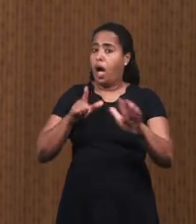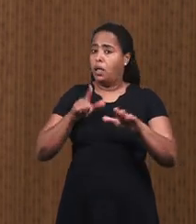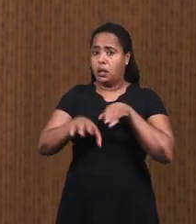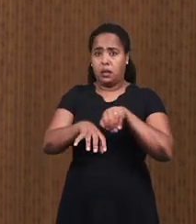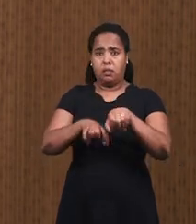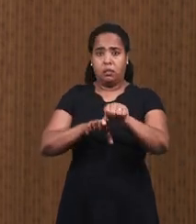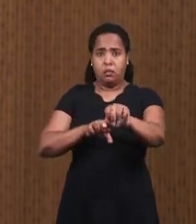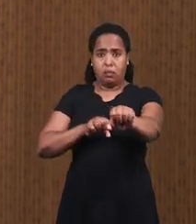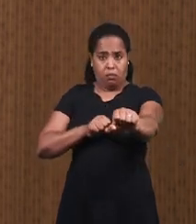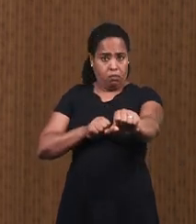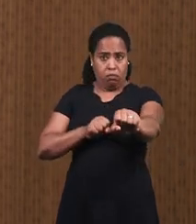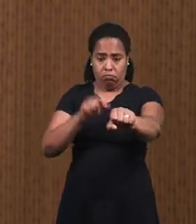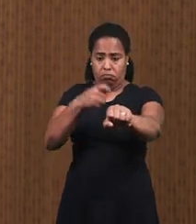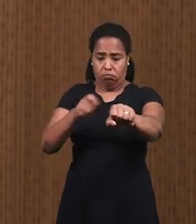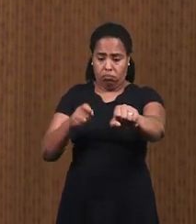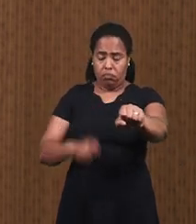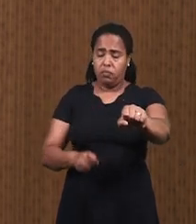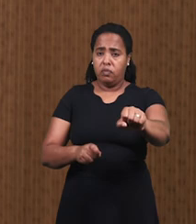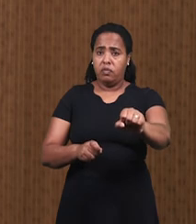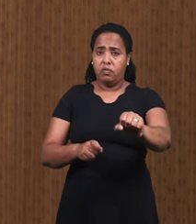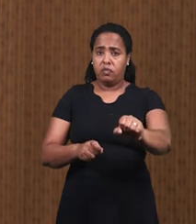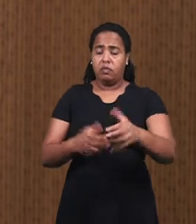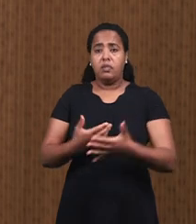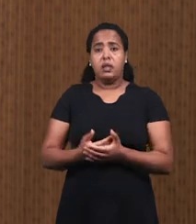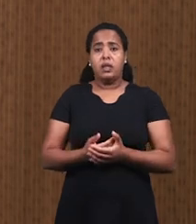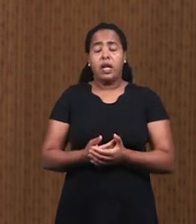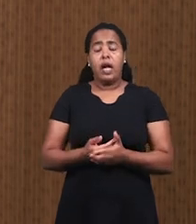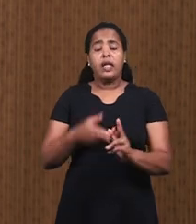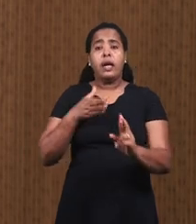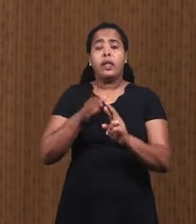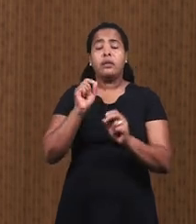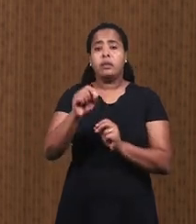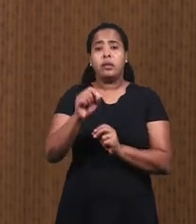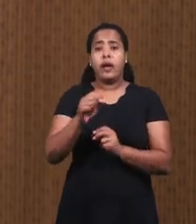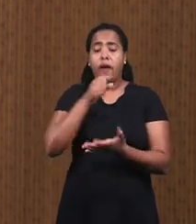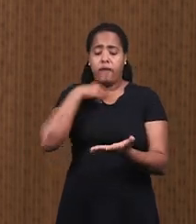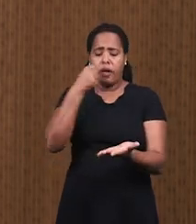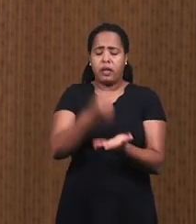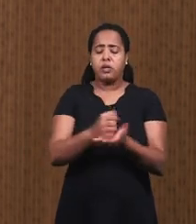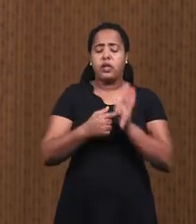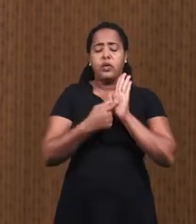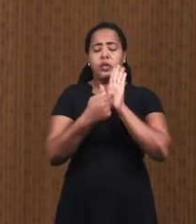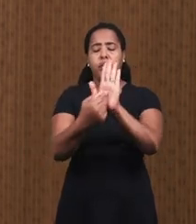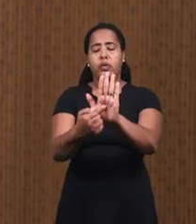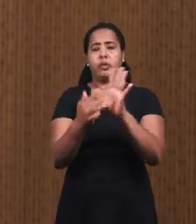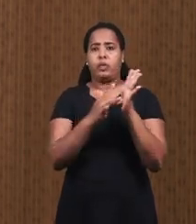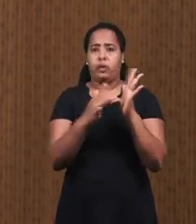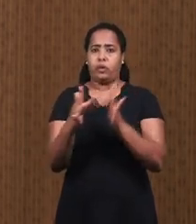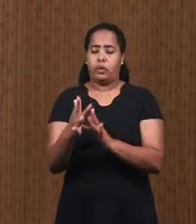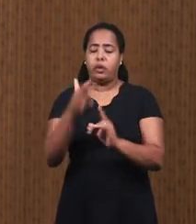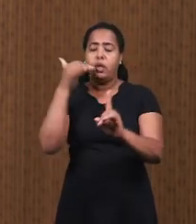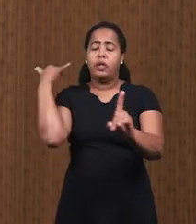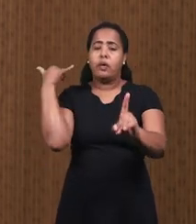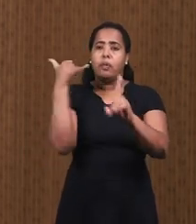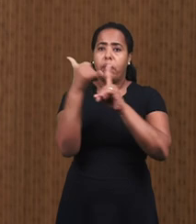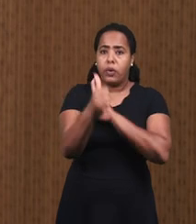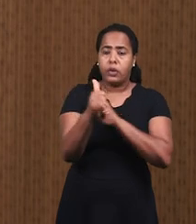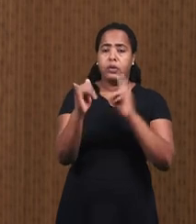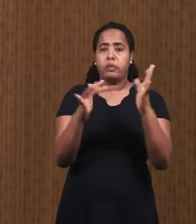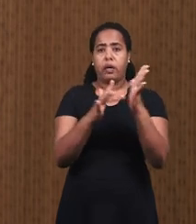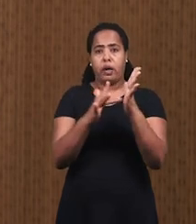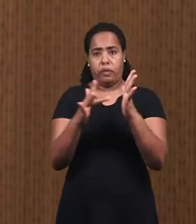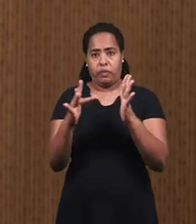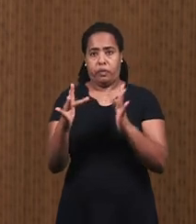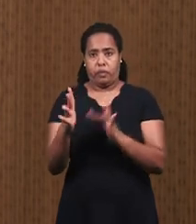Il n'existait pas encore. Jésus il cite cette phrase avant le canon chrétien. Donc il cite l'Ancien Testament qui